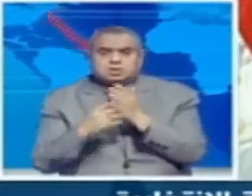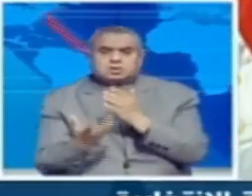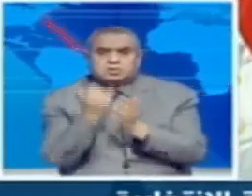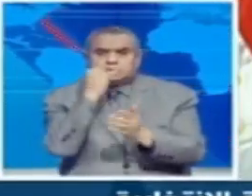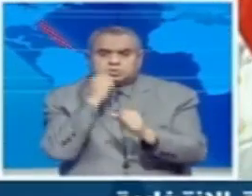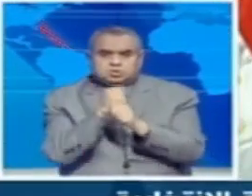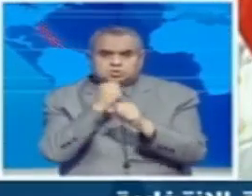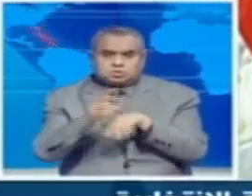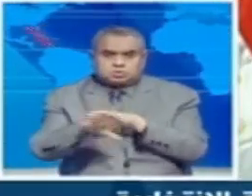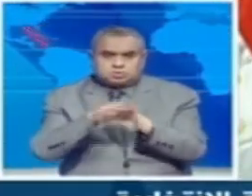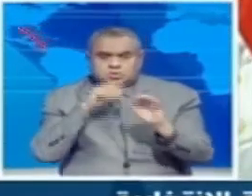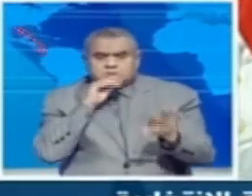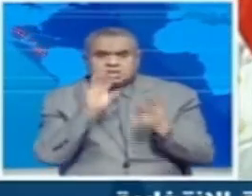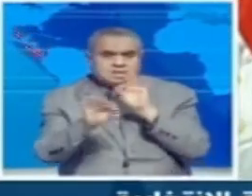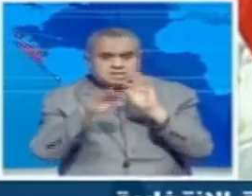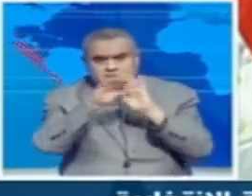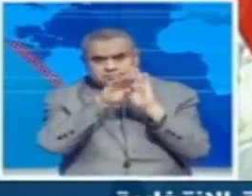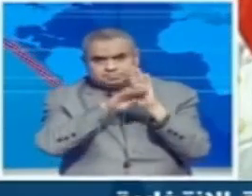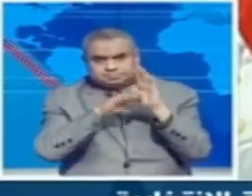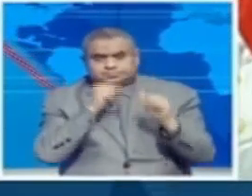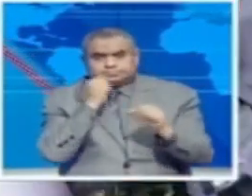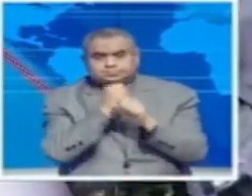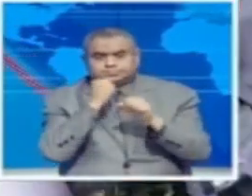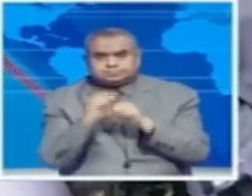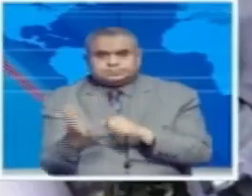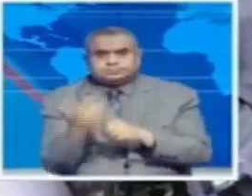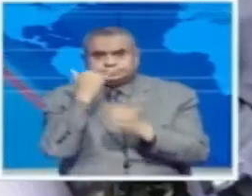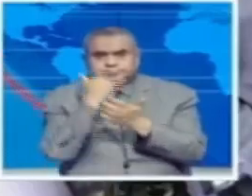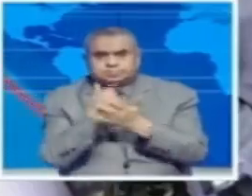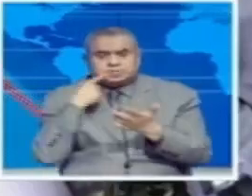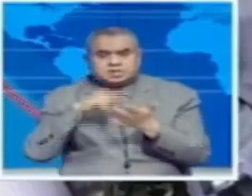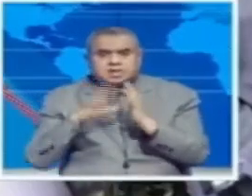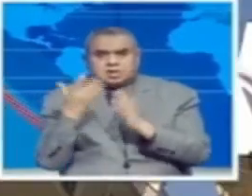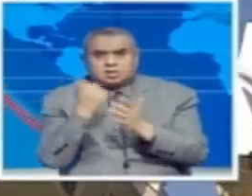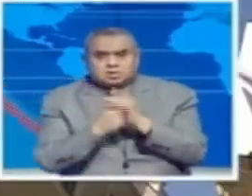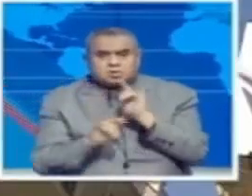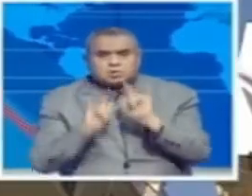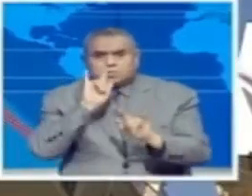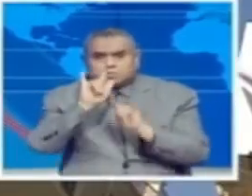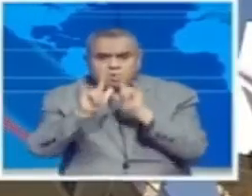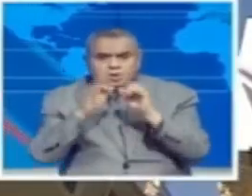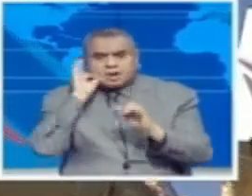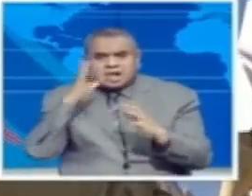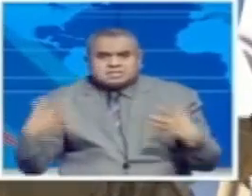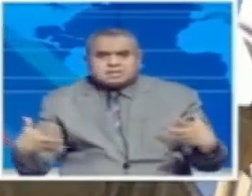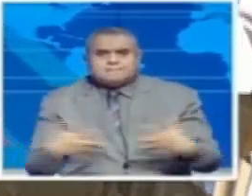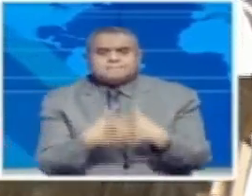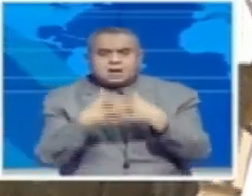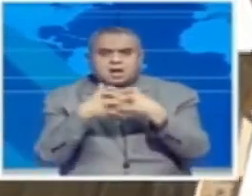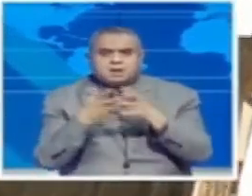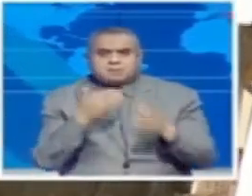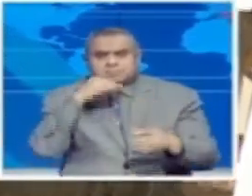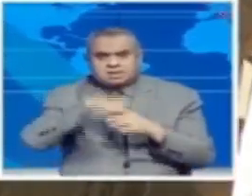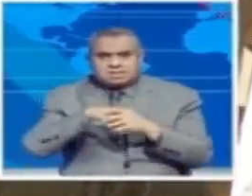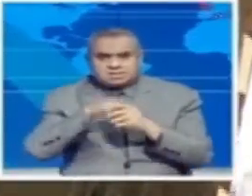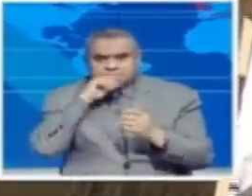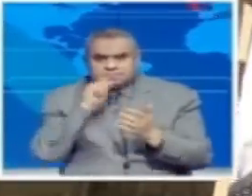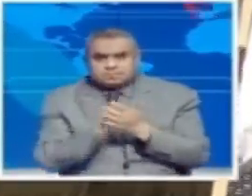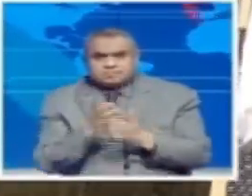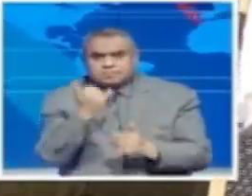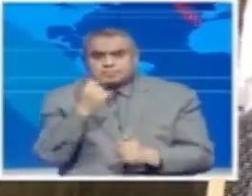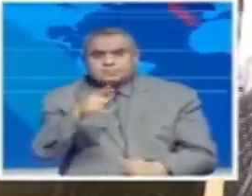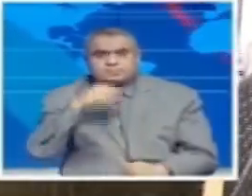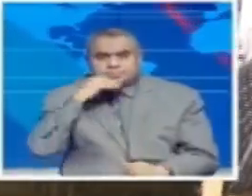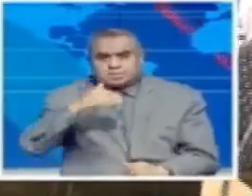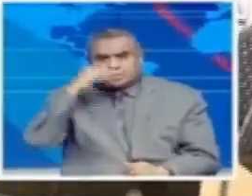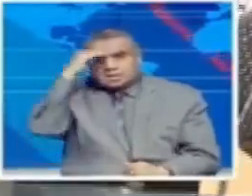في تشكيلها وتنظيمها، معتبرا أن أي محب هو جزء من الحملة الانتخابية. رؤية